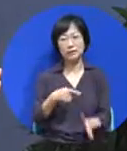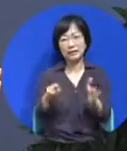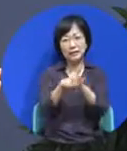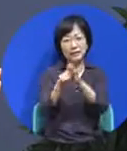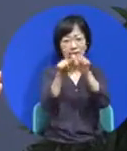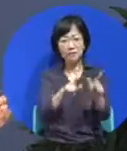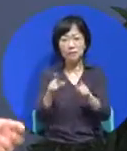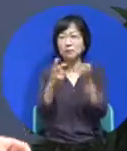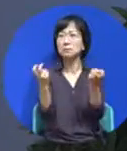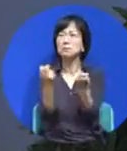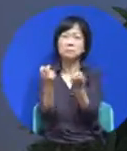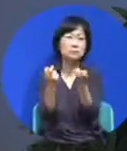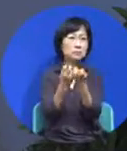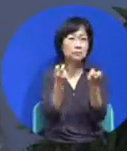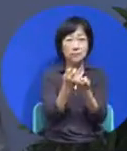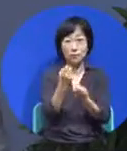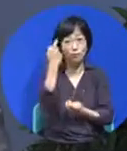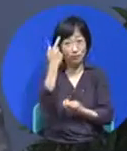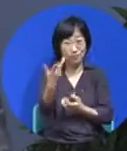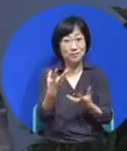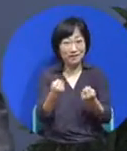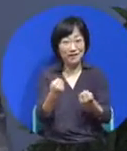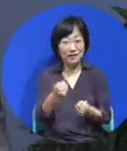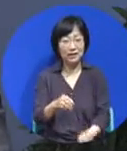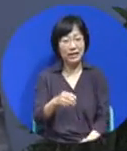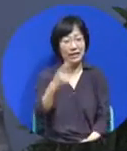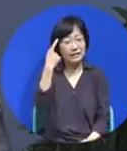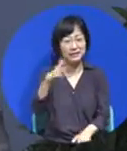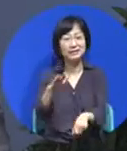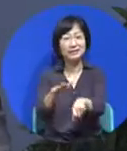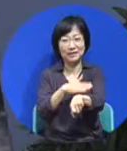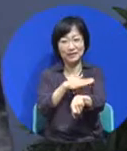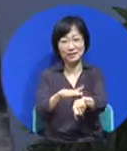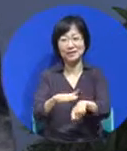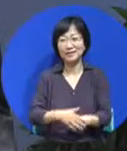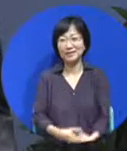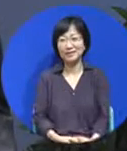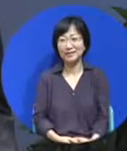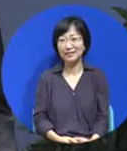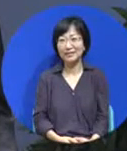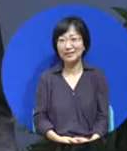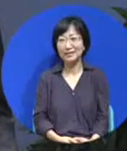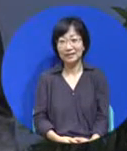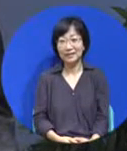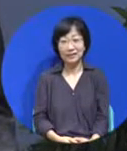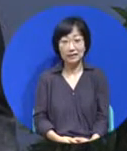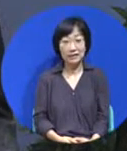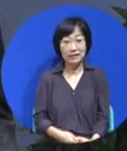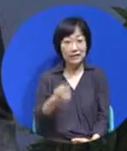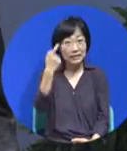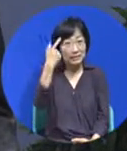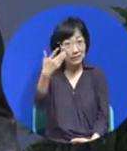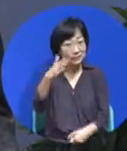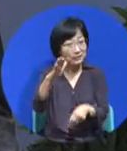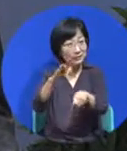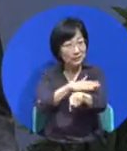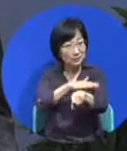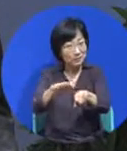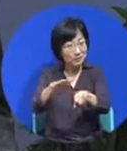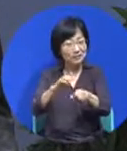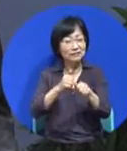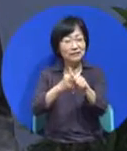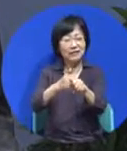the question, how can I live my Christian life? 틀린 질문입니다. But that's a wrong question. 틀린 질문에는 언제든지 틀린 응답이 옵니다. If you have a